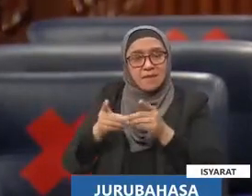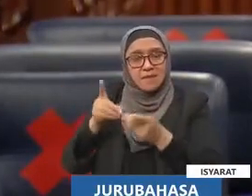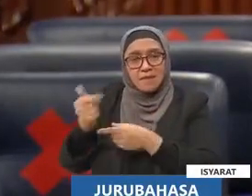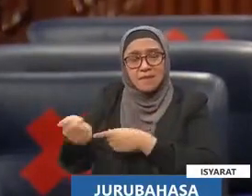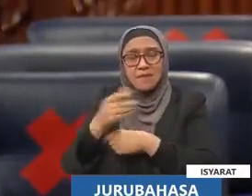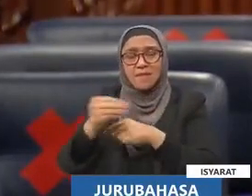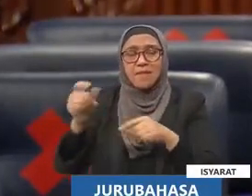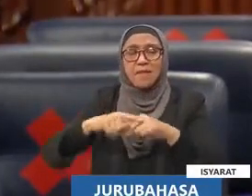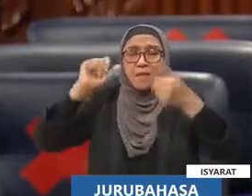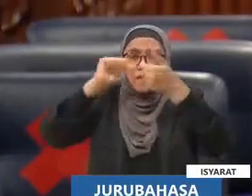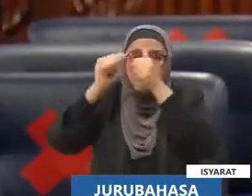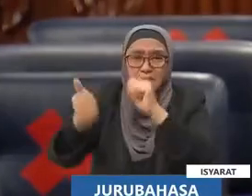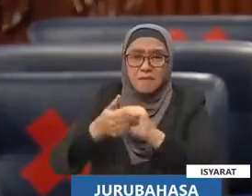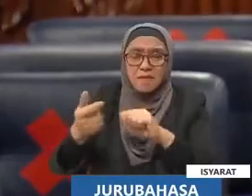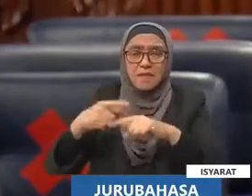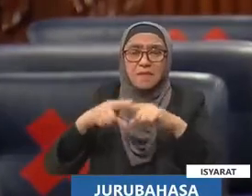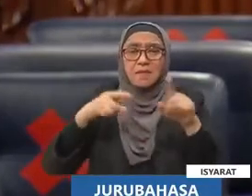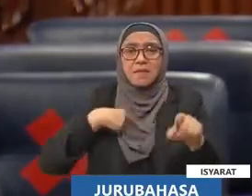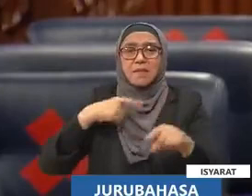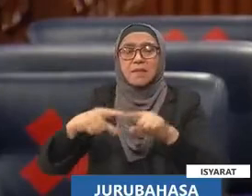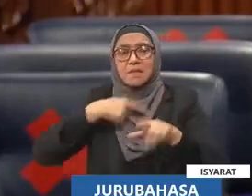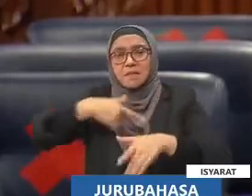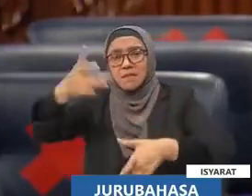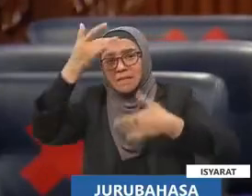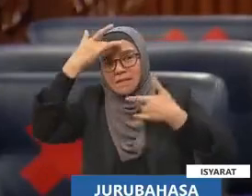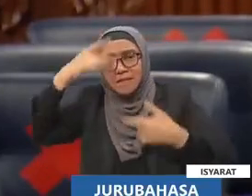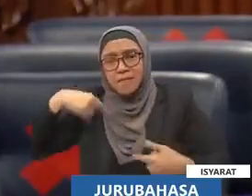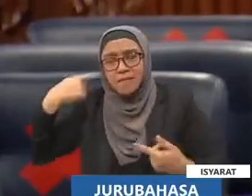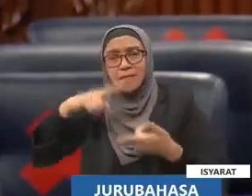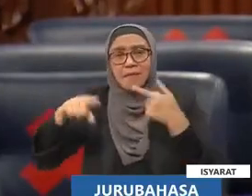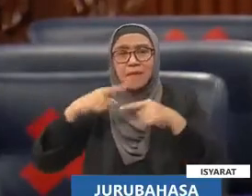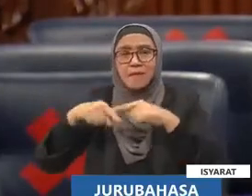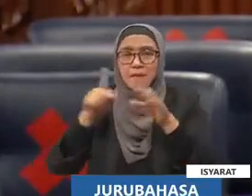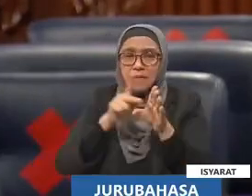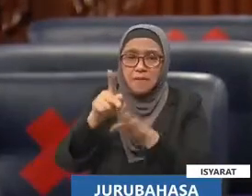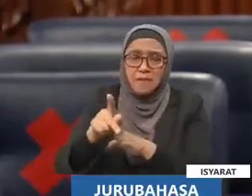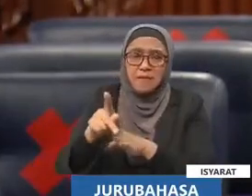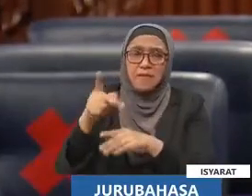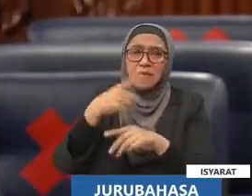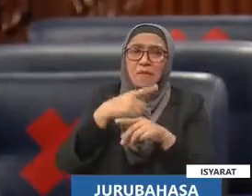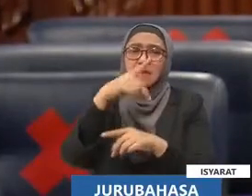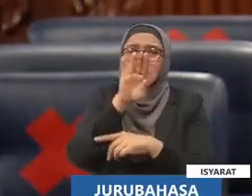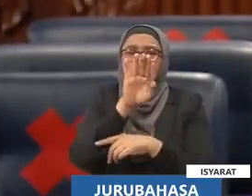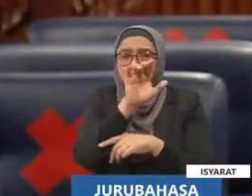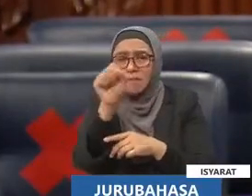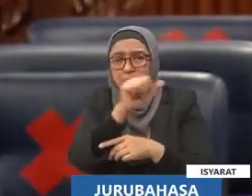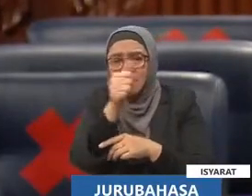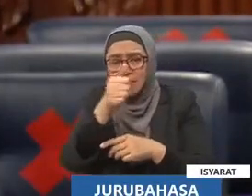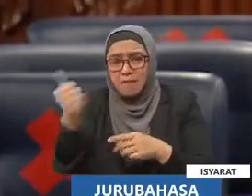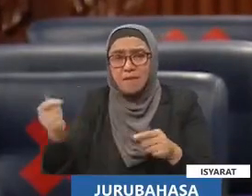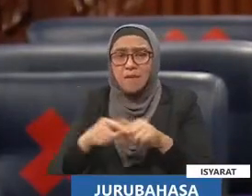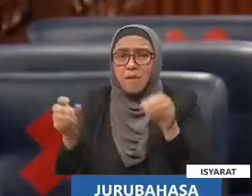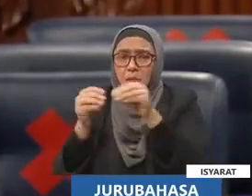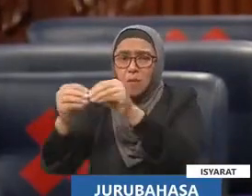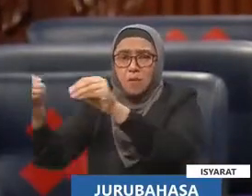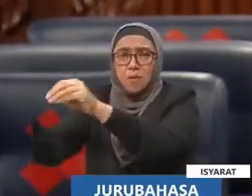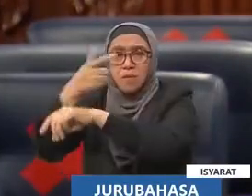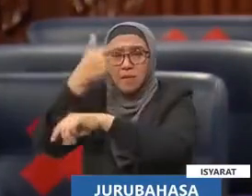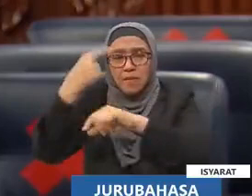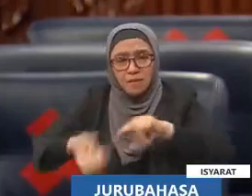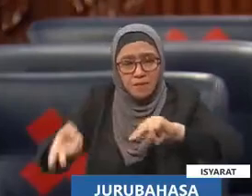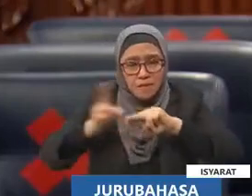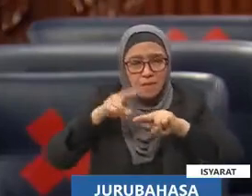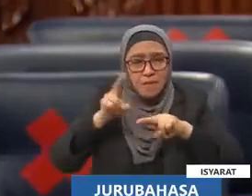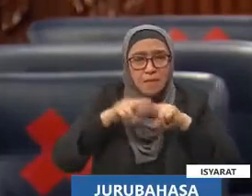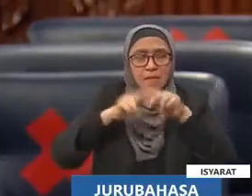seperti bakar berpita nantan sakit bahan bakar betah pakai bius dan lain-lain semakin membesar dengan pertambahan penduduk tahun